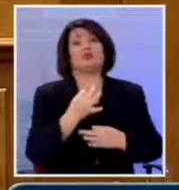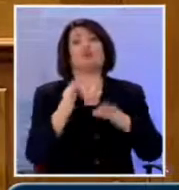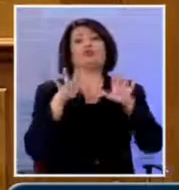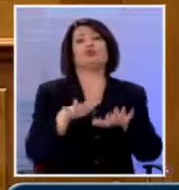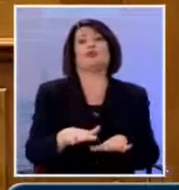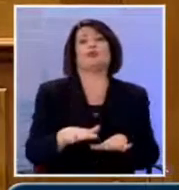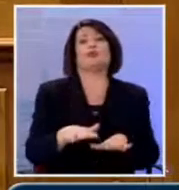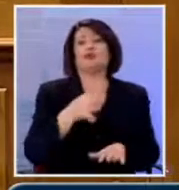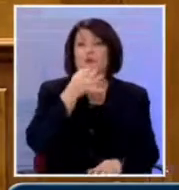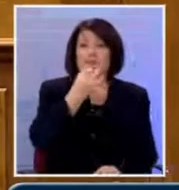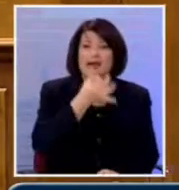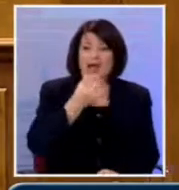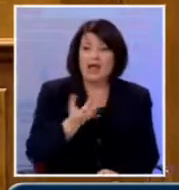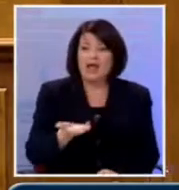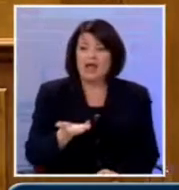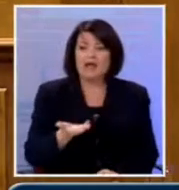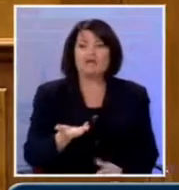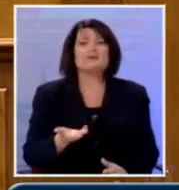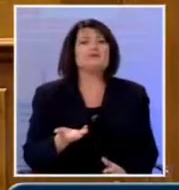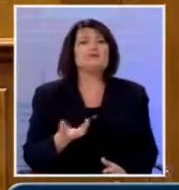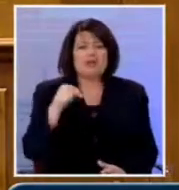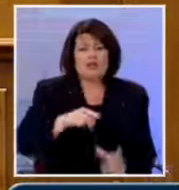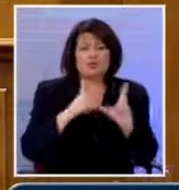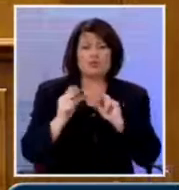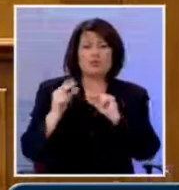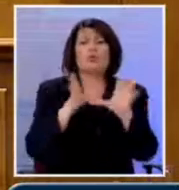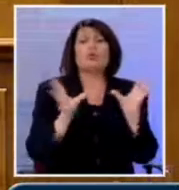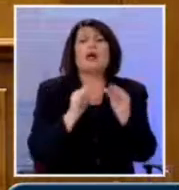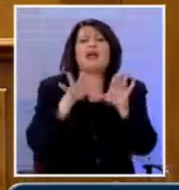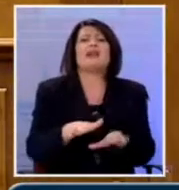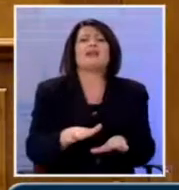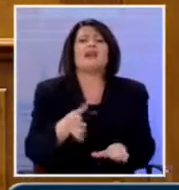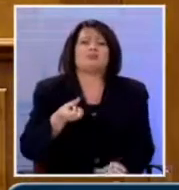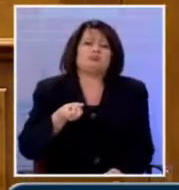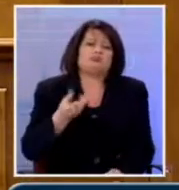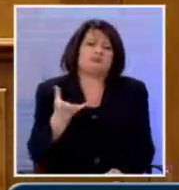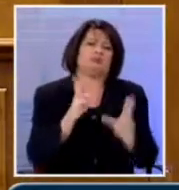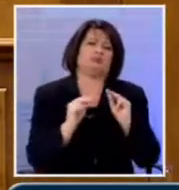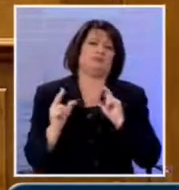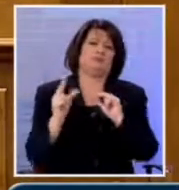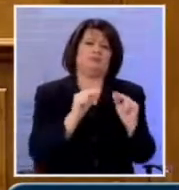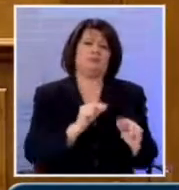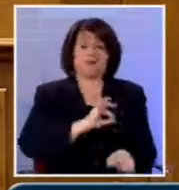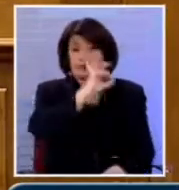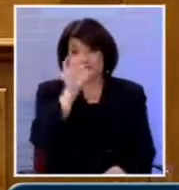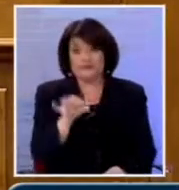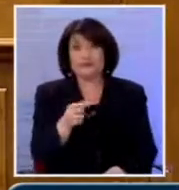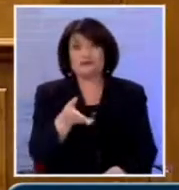ανέργων. Πόσες συζητήσεις έγιναν εδώ μέσα για τους ανέργους, μέχρι που φτάσαμε